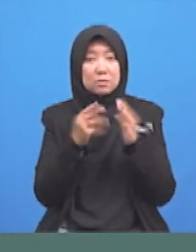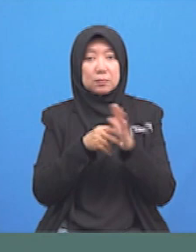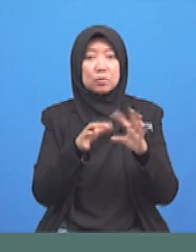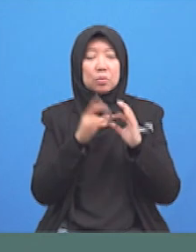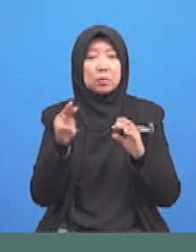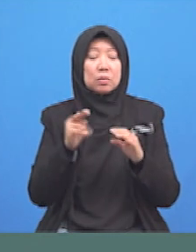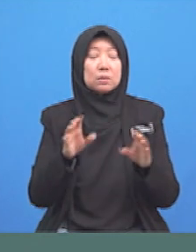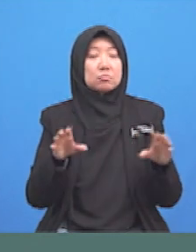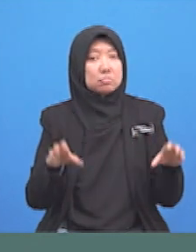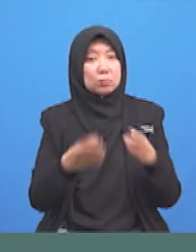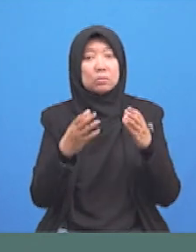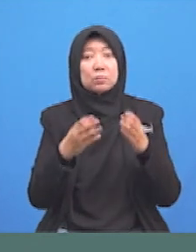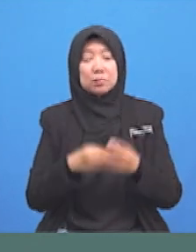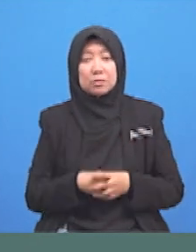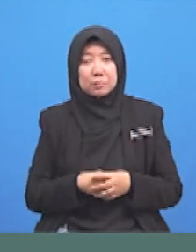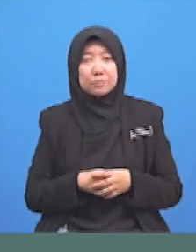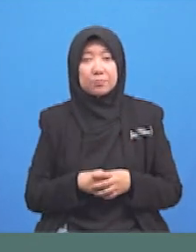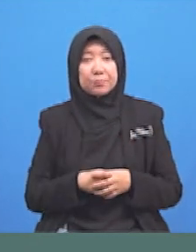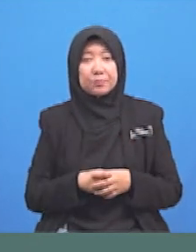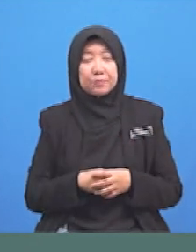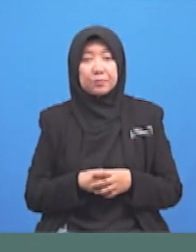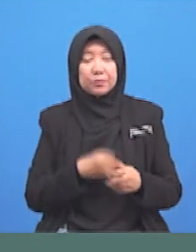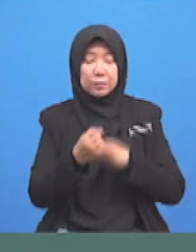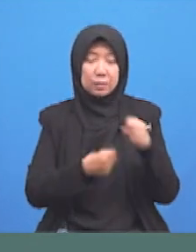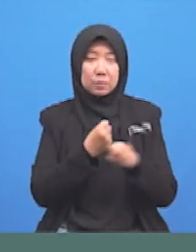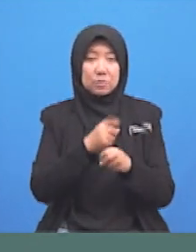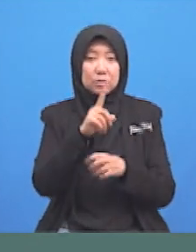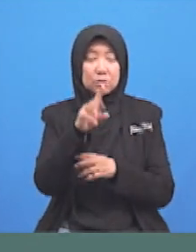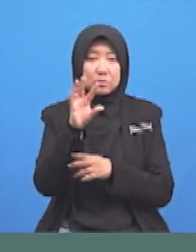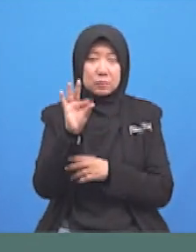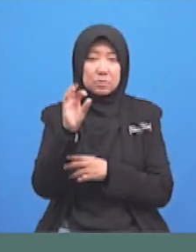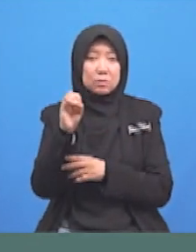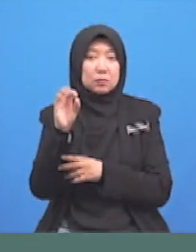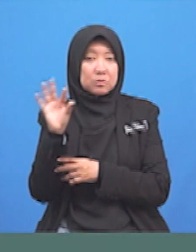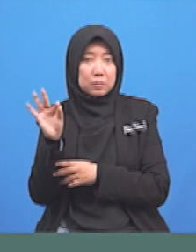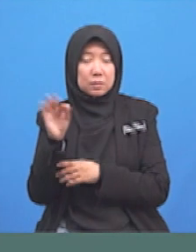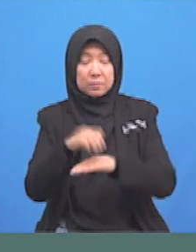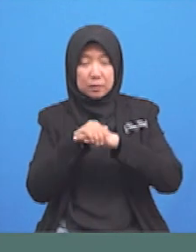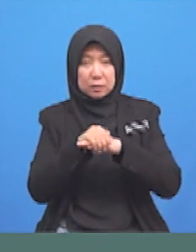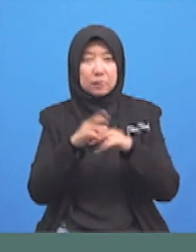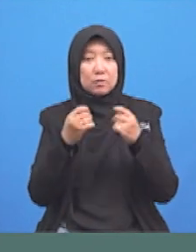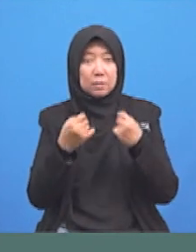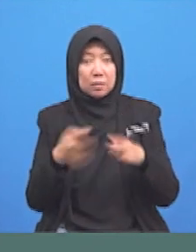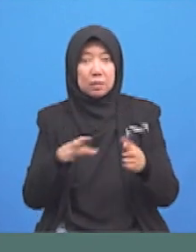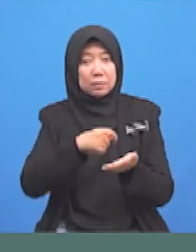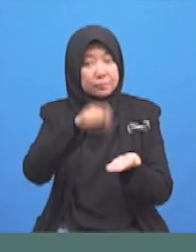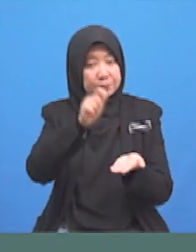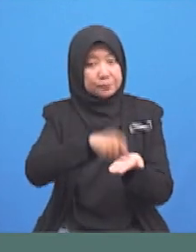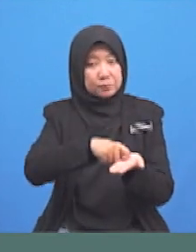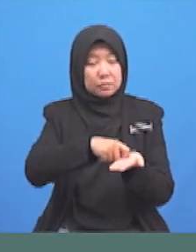ini ditubuhkan? Pada tahun 1909, British telah